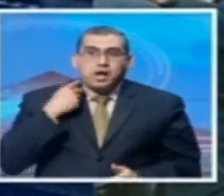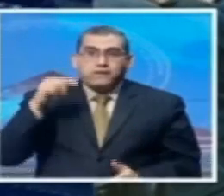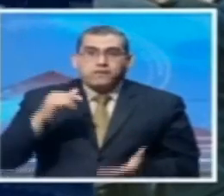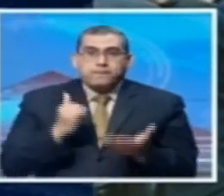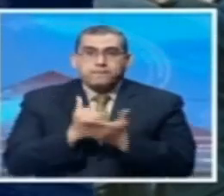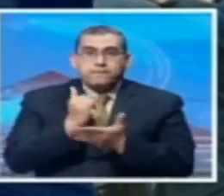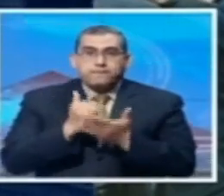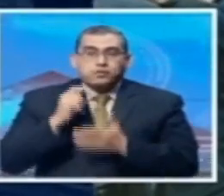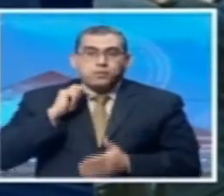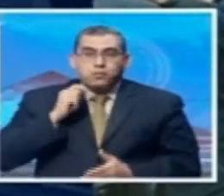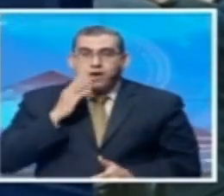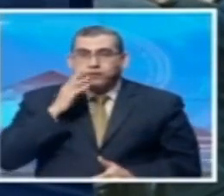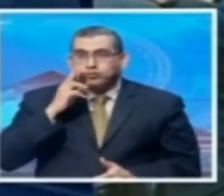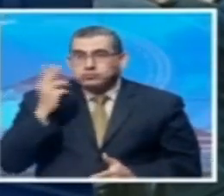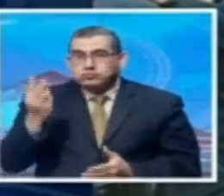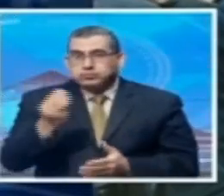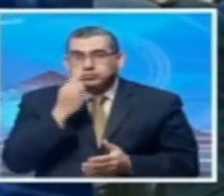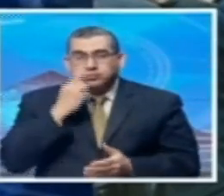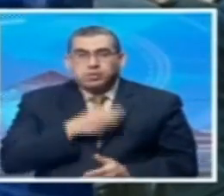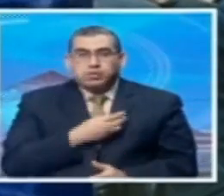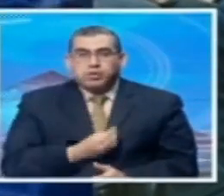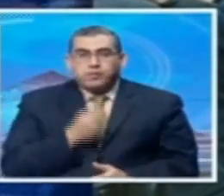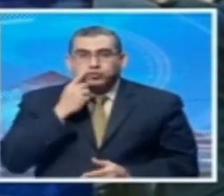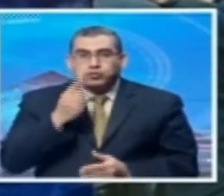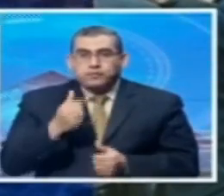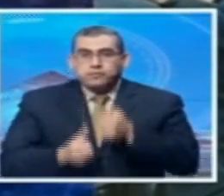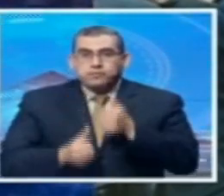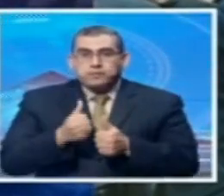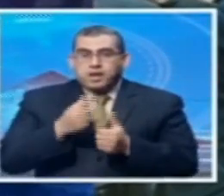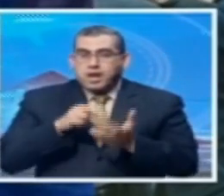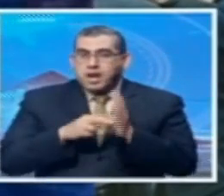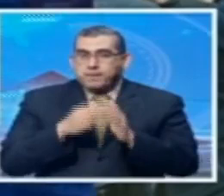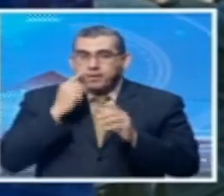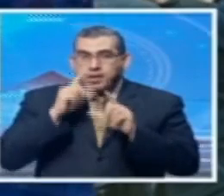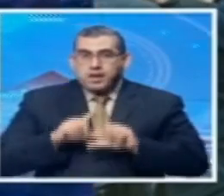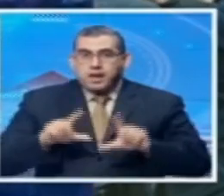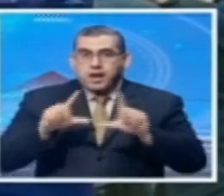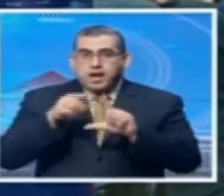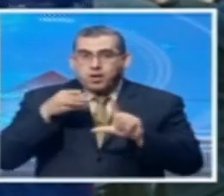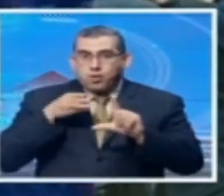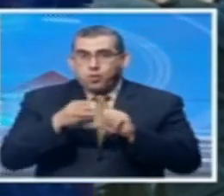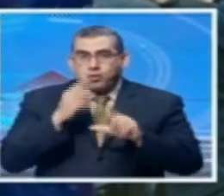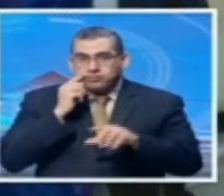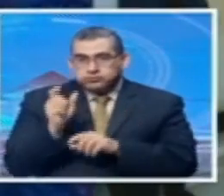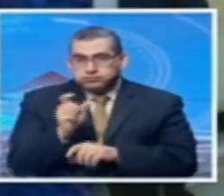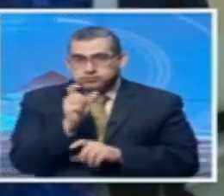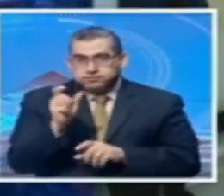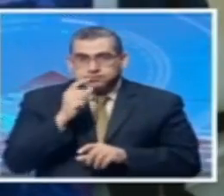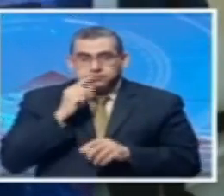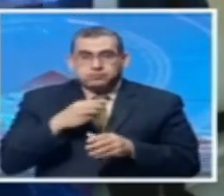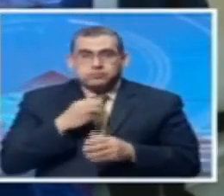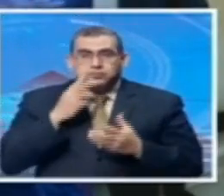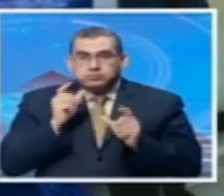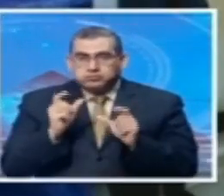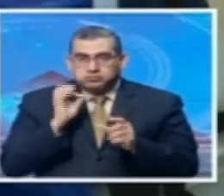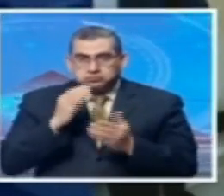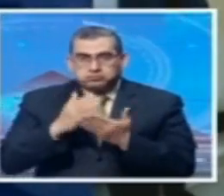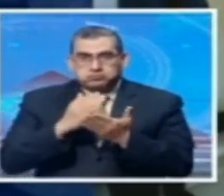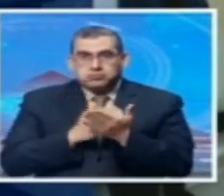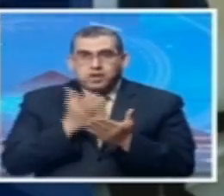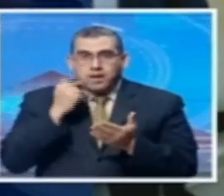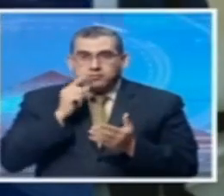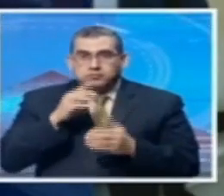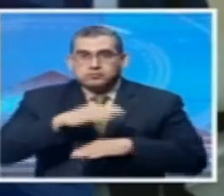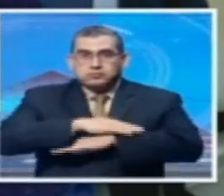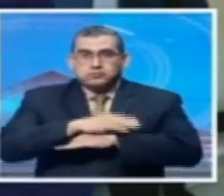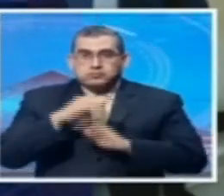مدارس المحافظة للإطمئنان على سير الامتحانات التي تجرى في لجان مراقبة ومؤمنة مع